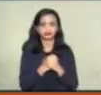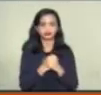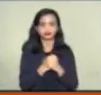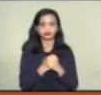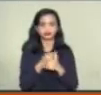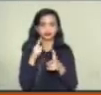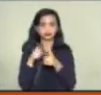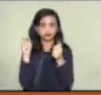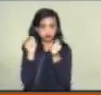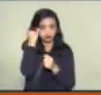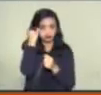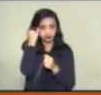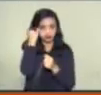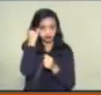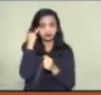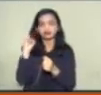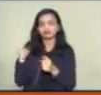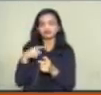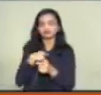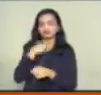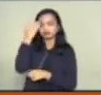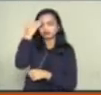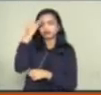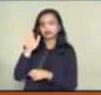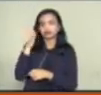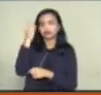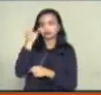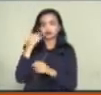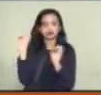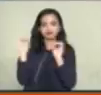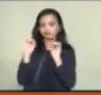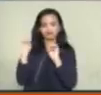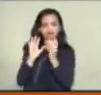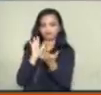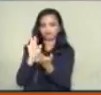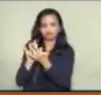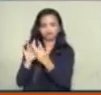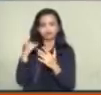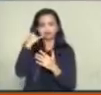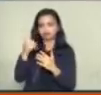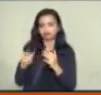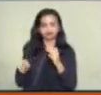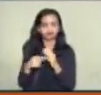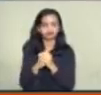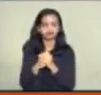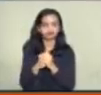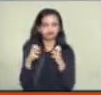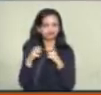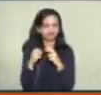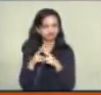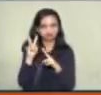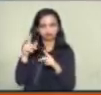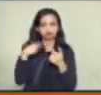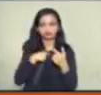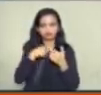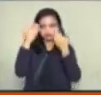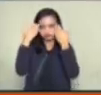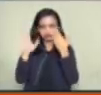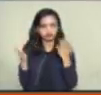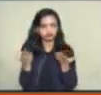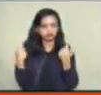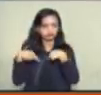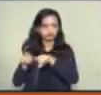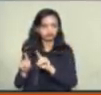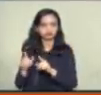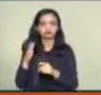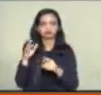paalam. Kasama si Jesse. Yun ang di ko po alam, idol, kasi wala po akong kontak sa kanila, idol, kahit isa. Hindi ko po alam kung saan sila lugar, di ko po nakakausap